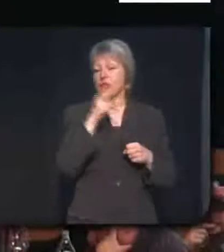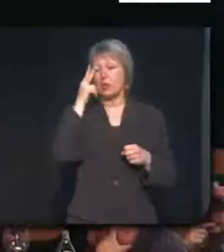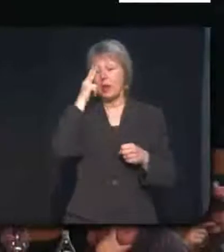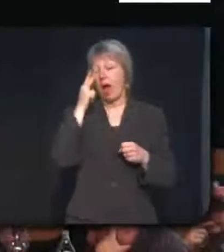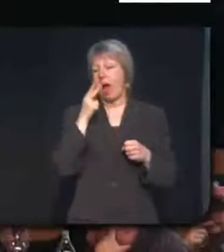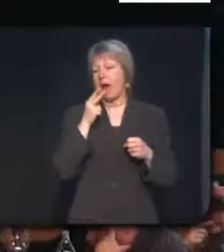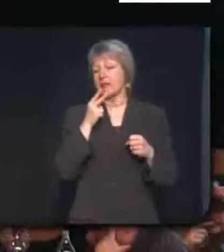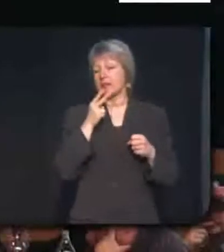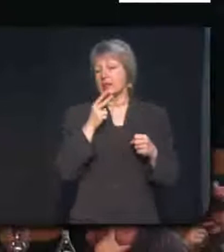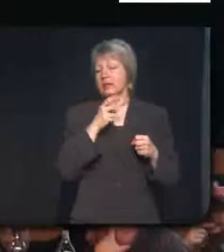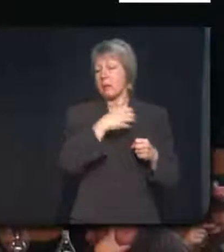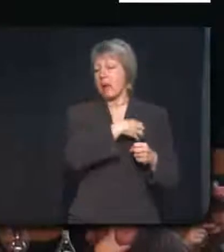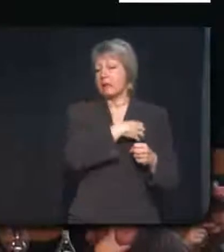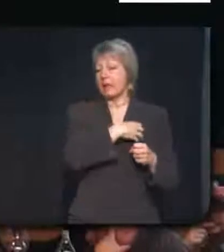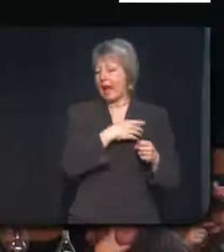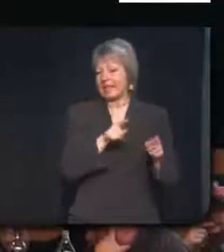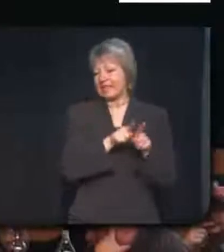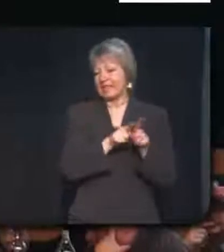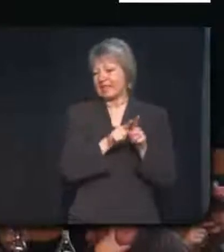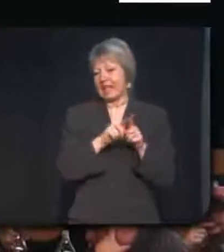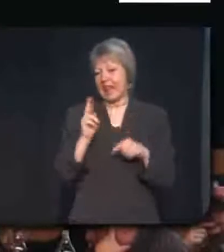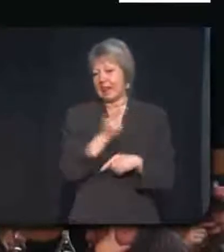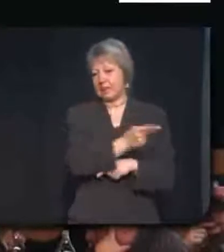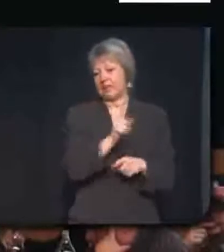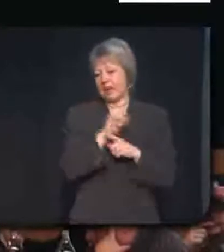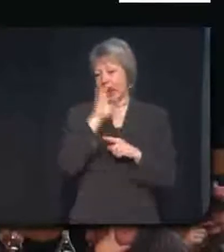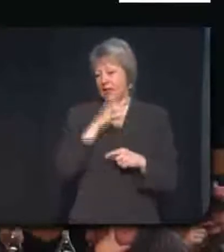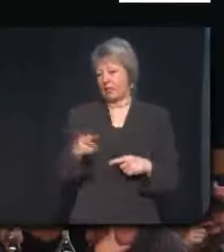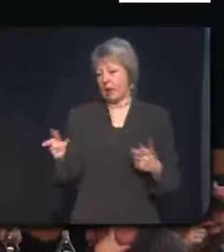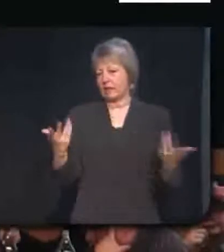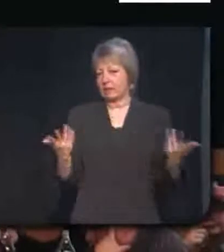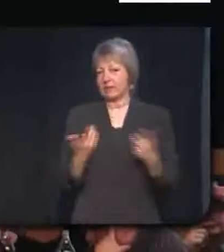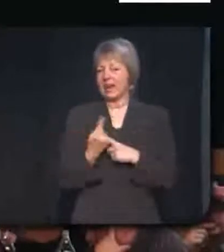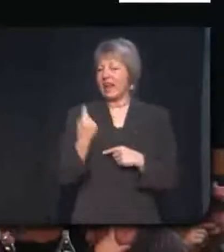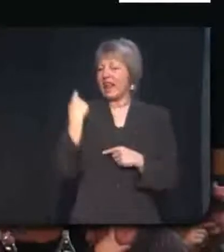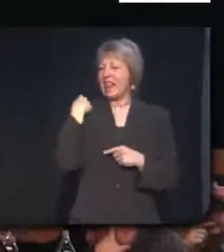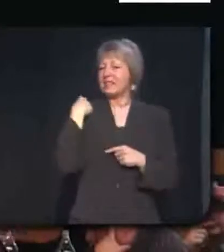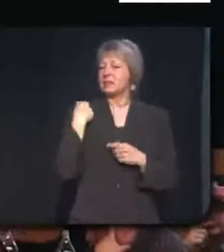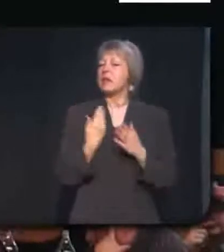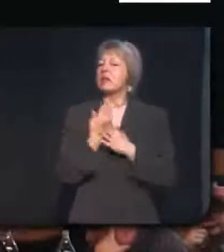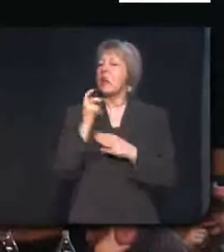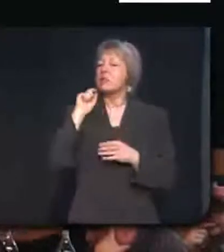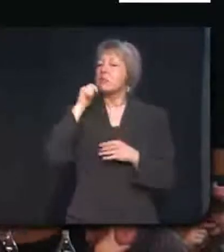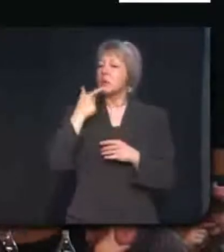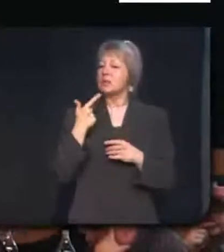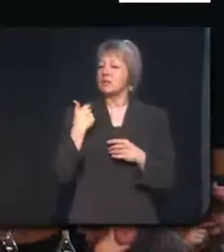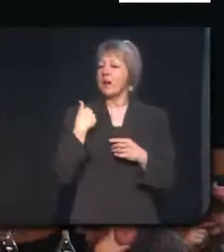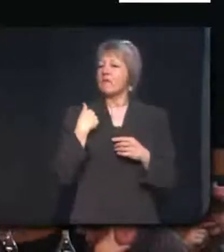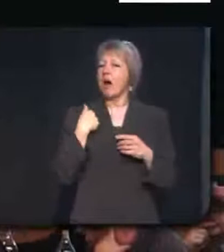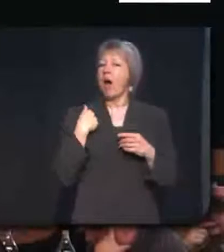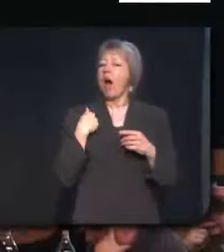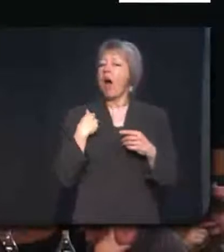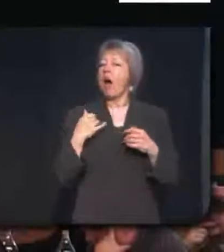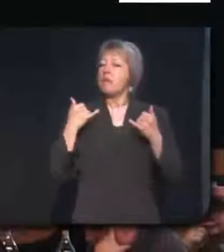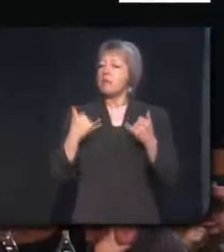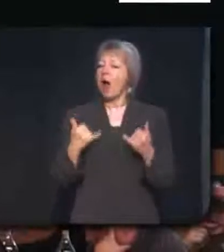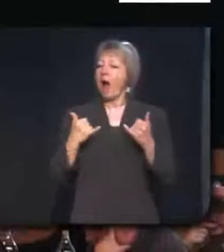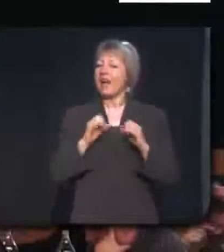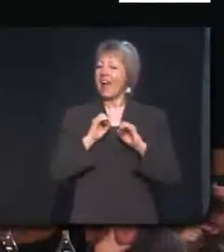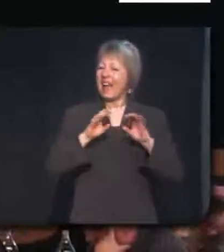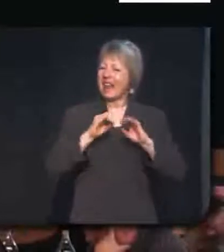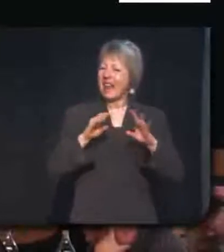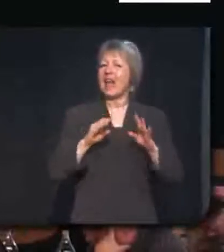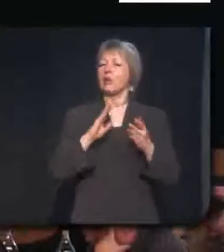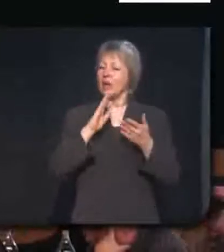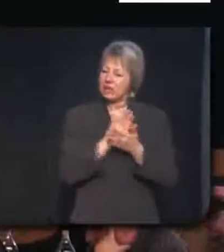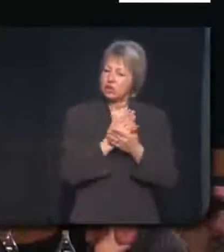letztes Jahr in Neumünster haben wir uns mit der Verabschiedung der sogenannten pragererklärung dafür entschieden eine solche PPU aufzubauen